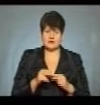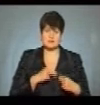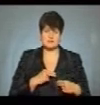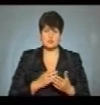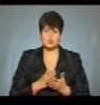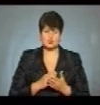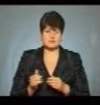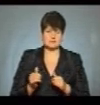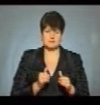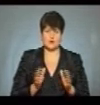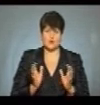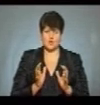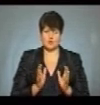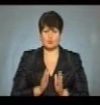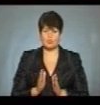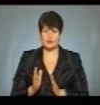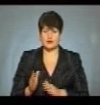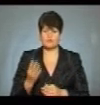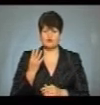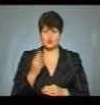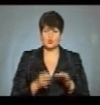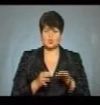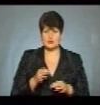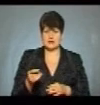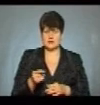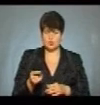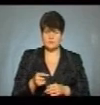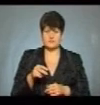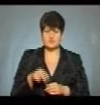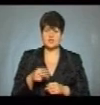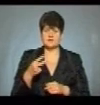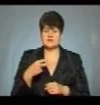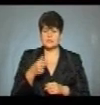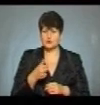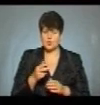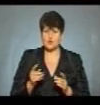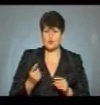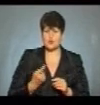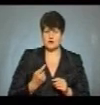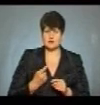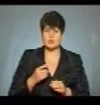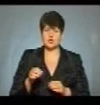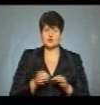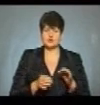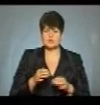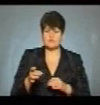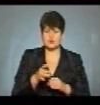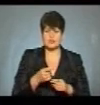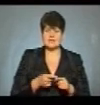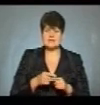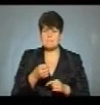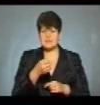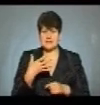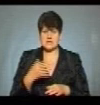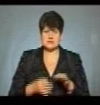служби забезпечують охорону і правопорядок в 4 судах Тернополя. З 2020 року охоронятимуть суди в районах, а це 15 судів,